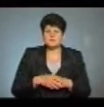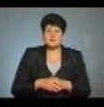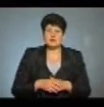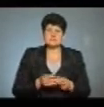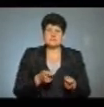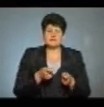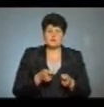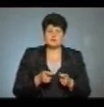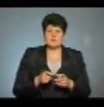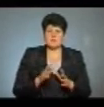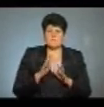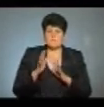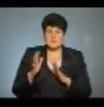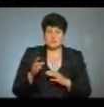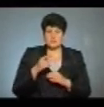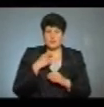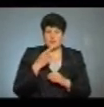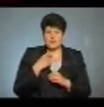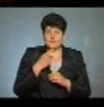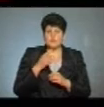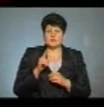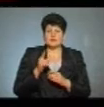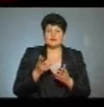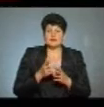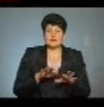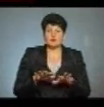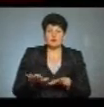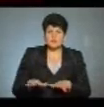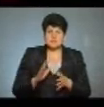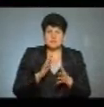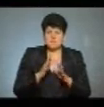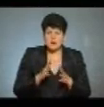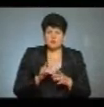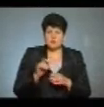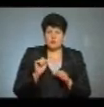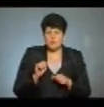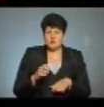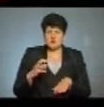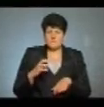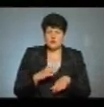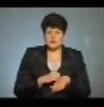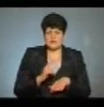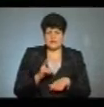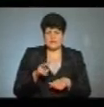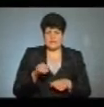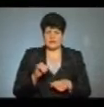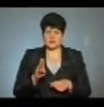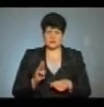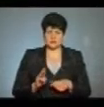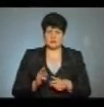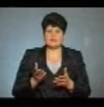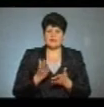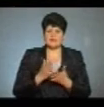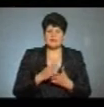національного відродження Галина Гладенюк розповідає, на яких локаціях парку відвідувачів може вкусити кліщ. Де багато